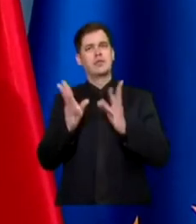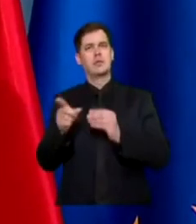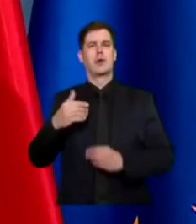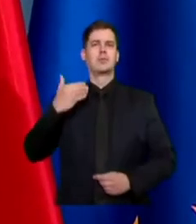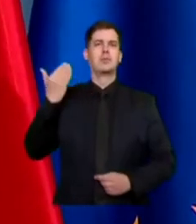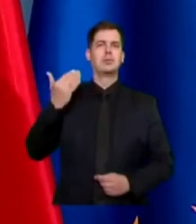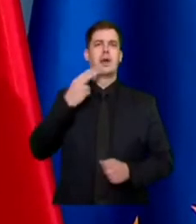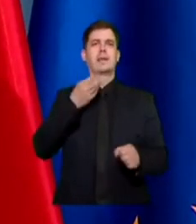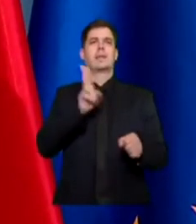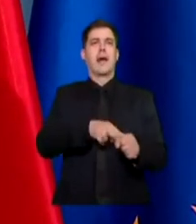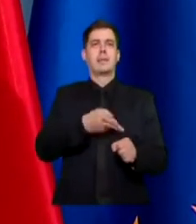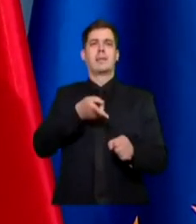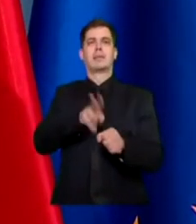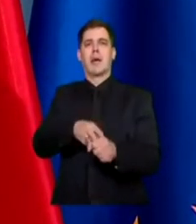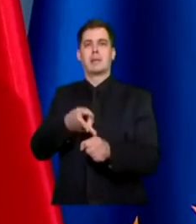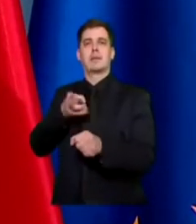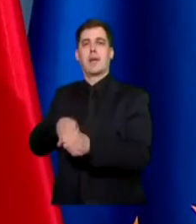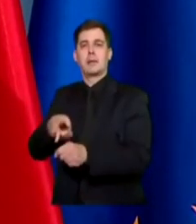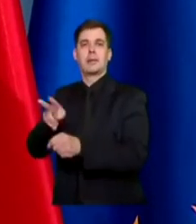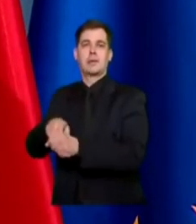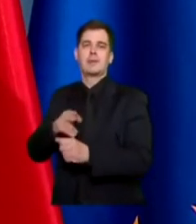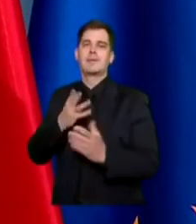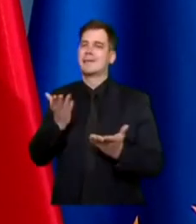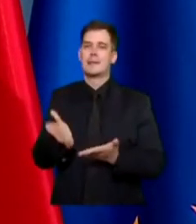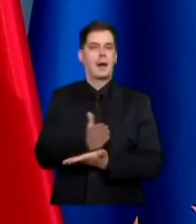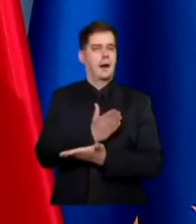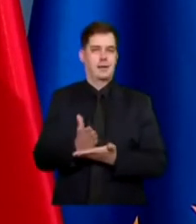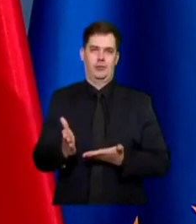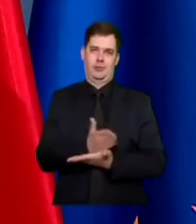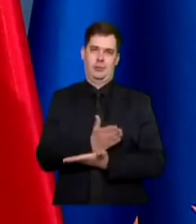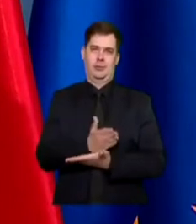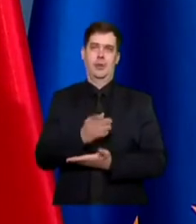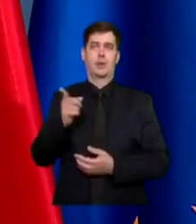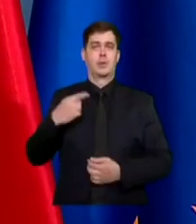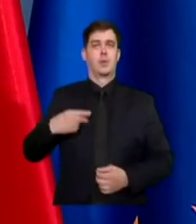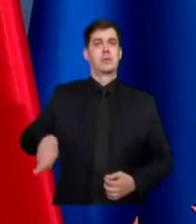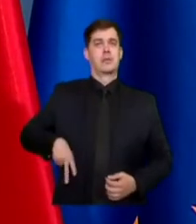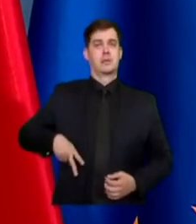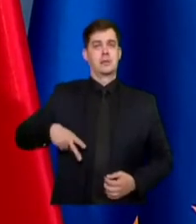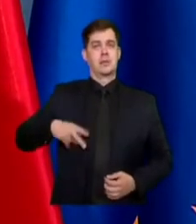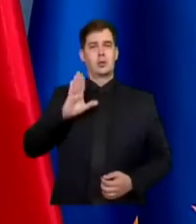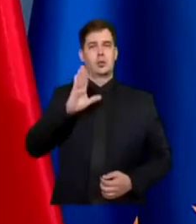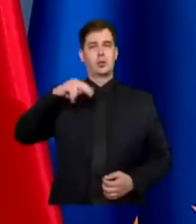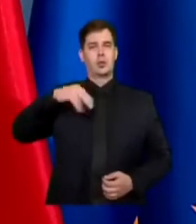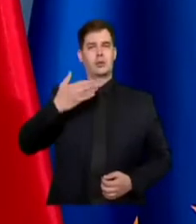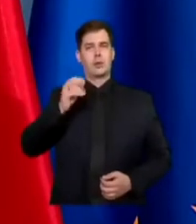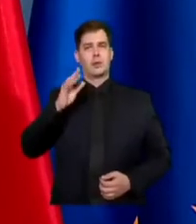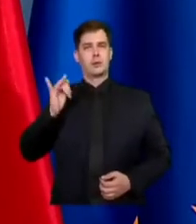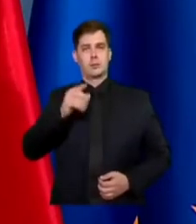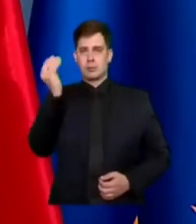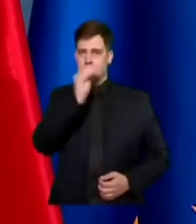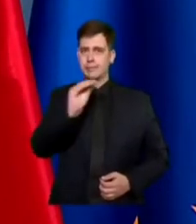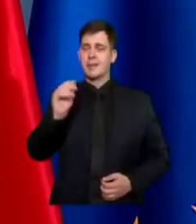wszystkie terminy są uwarunkowane tym, na co nieustannie zwraca uwagę pan minister Szumowski, czyli